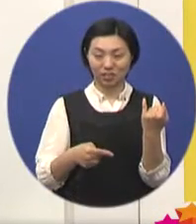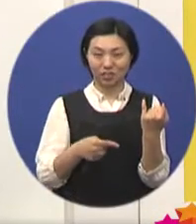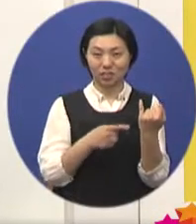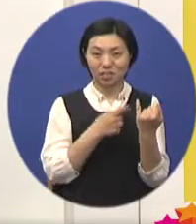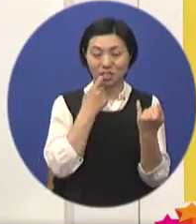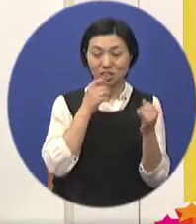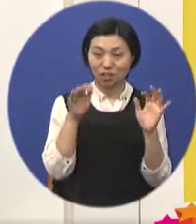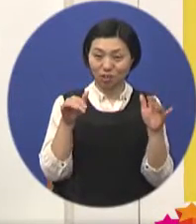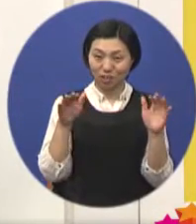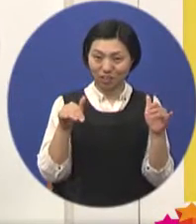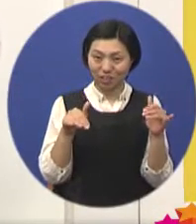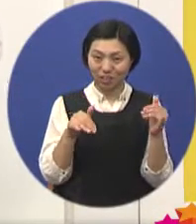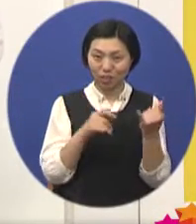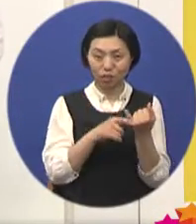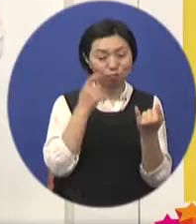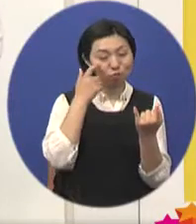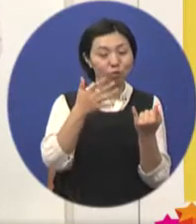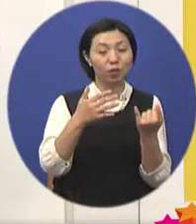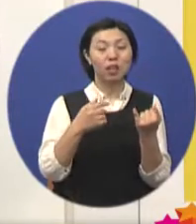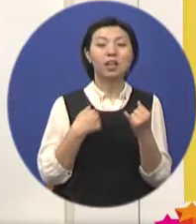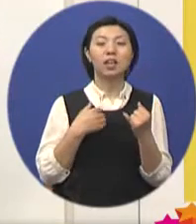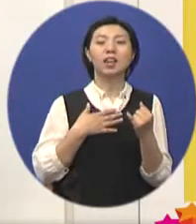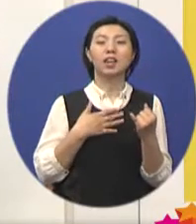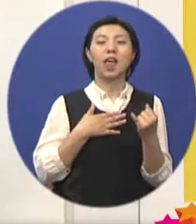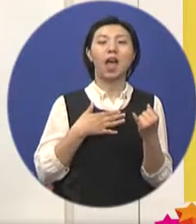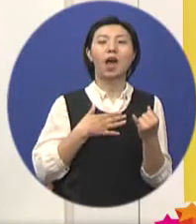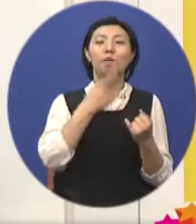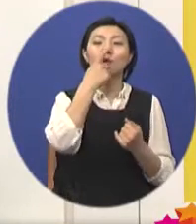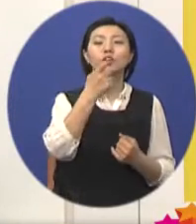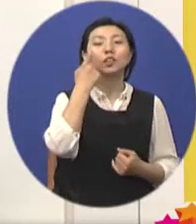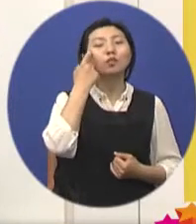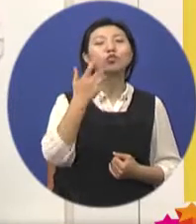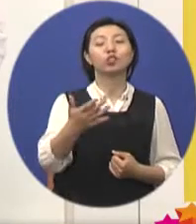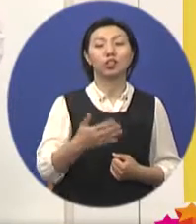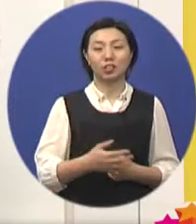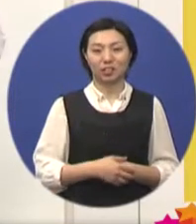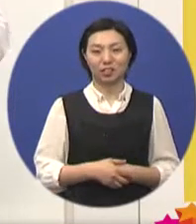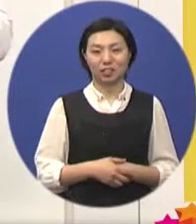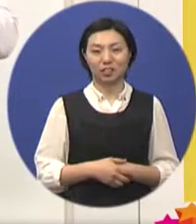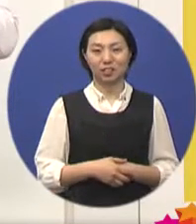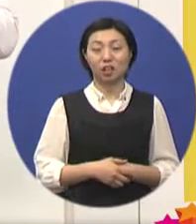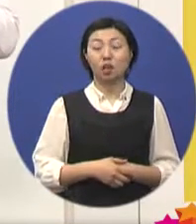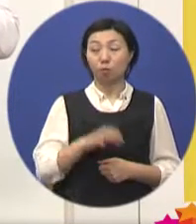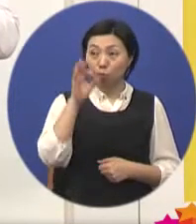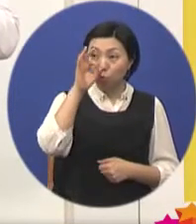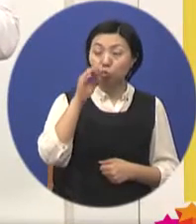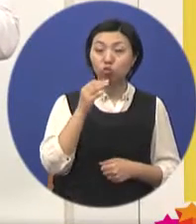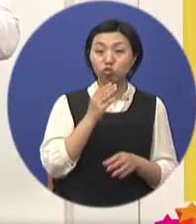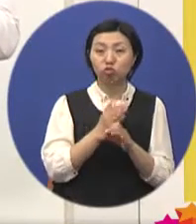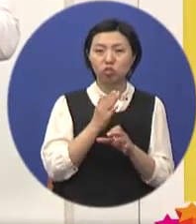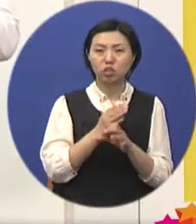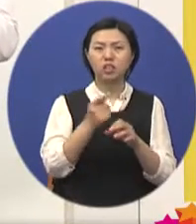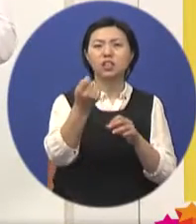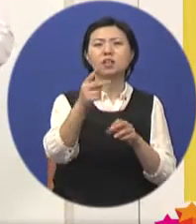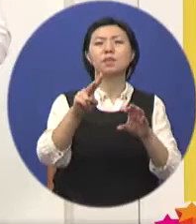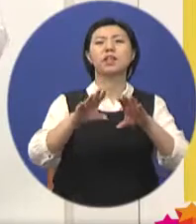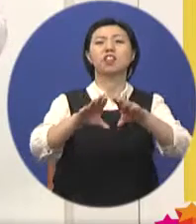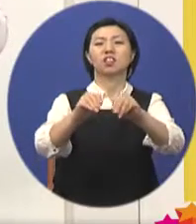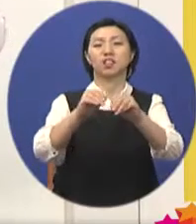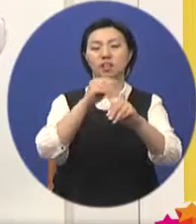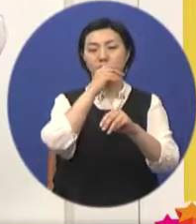어머니에게 네. 멋지게 생각 드냐고요. 어머님 지금 방송 보고 계세요? 아 보고 있죠. 지금 방송 껐습니다. 네.